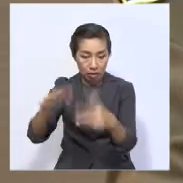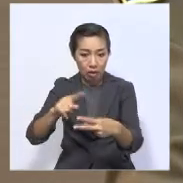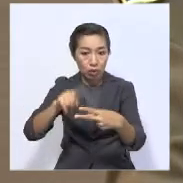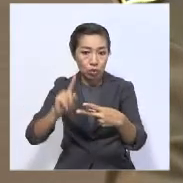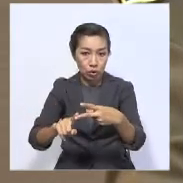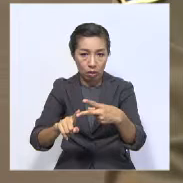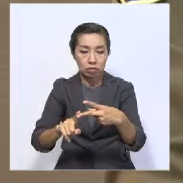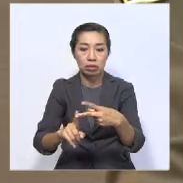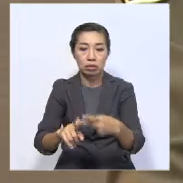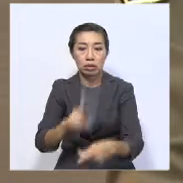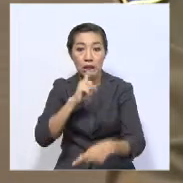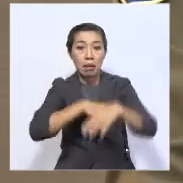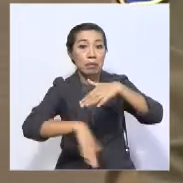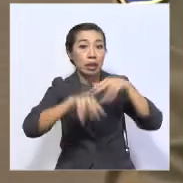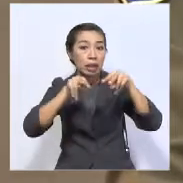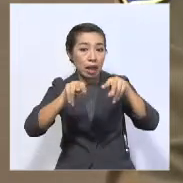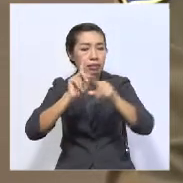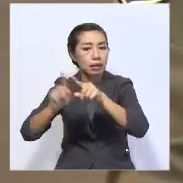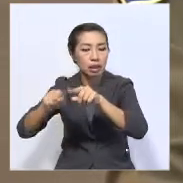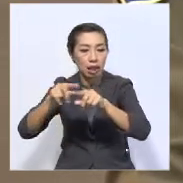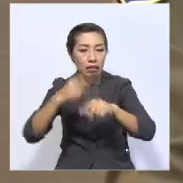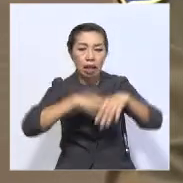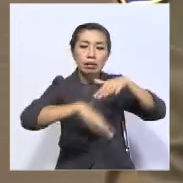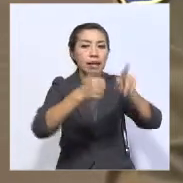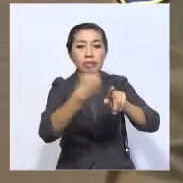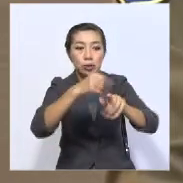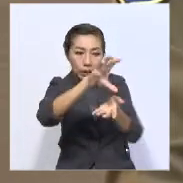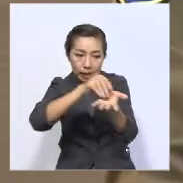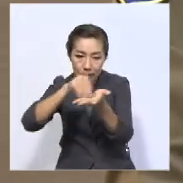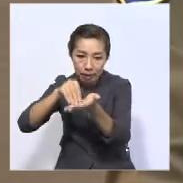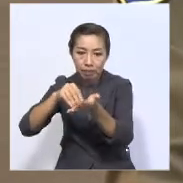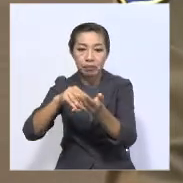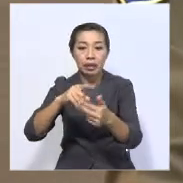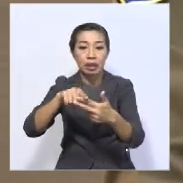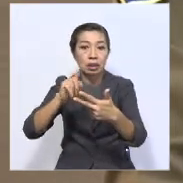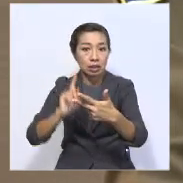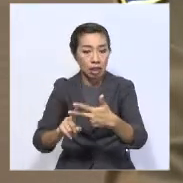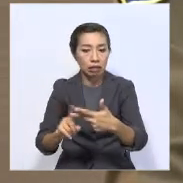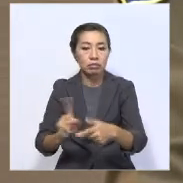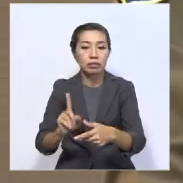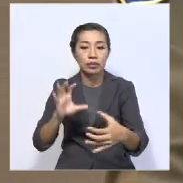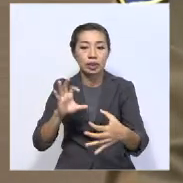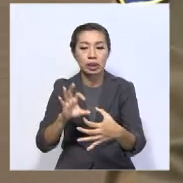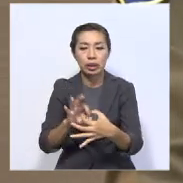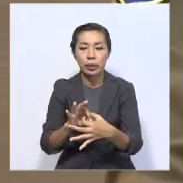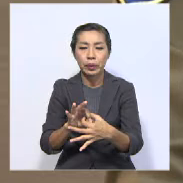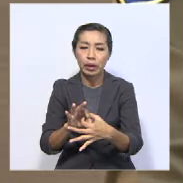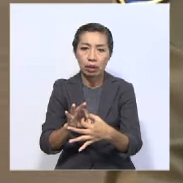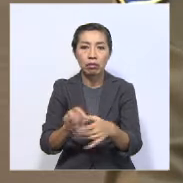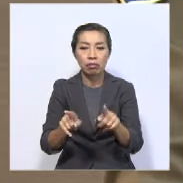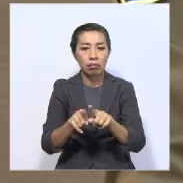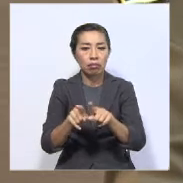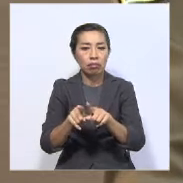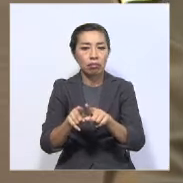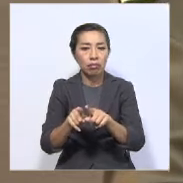สอบสวนพยานอื่นๆประกอบรวบรวมพยานฐานอย่างอื่นประกอบด้วยครับรวมถึงในเรื่องของรายละ